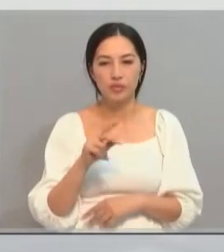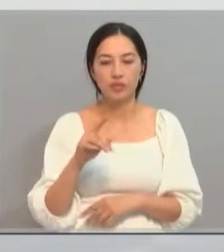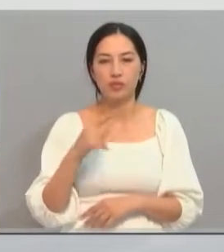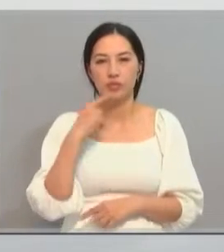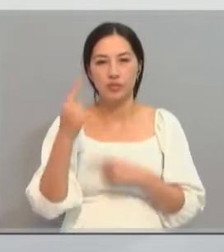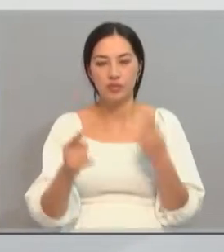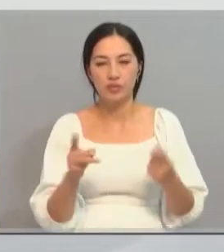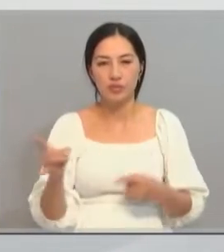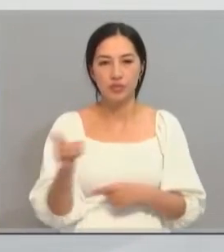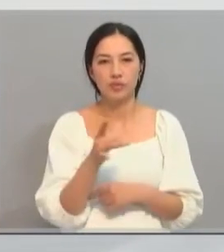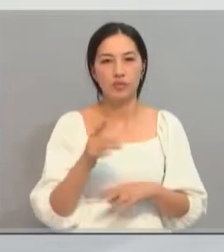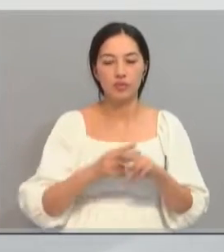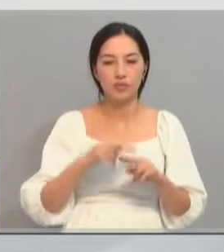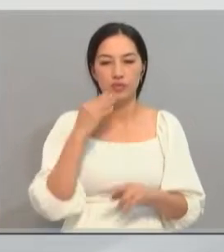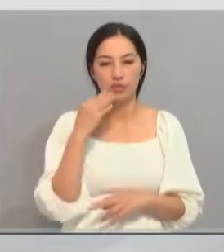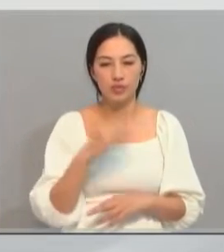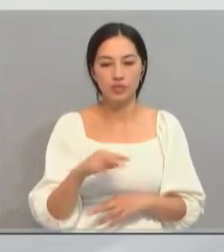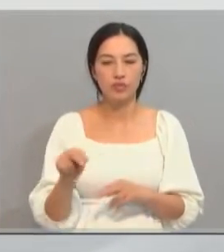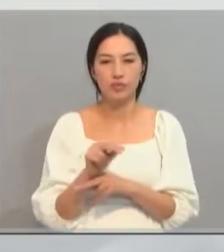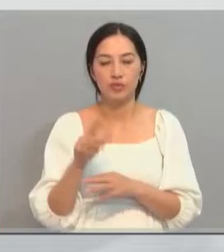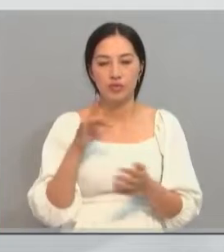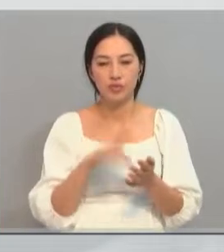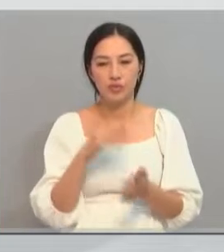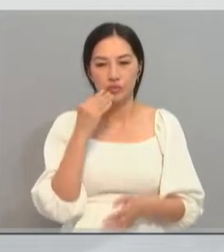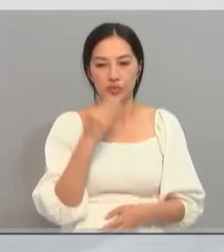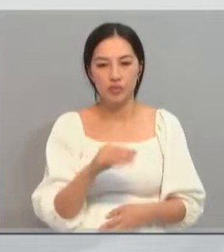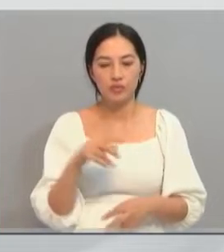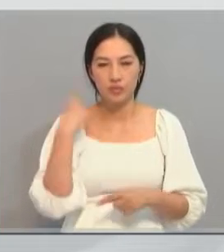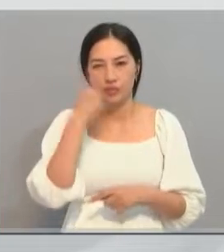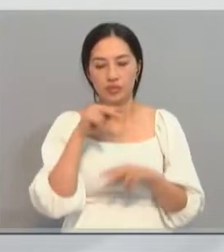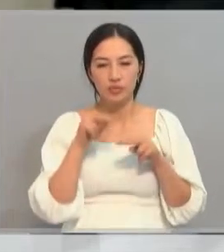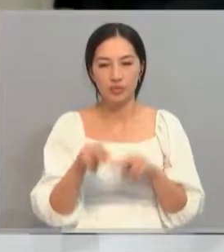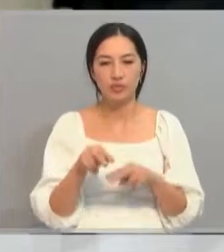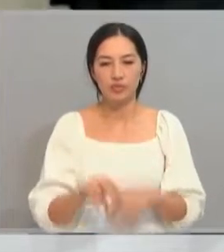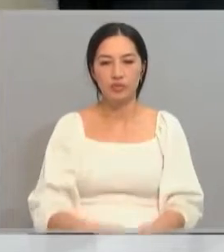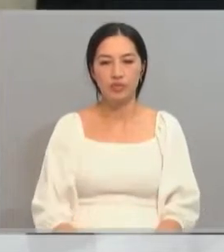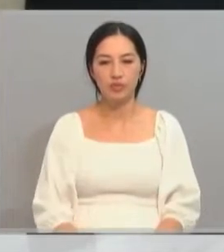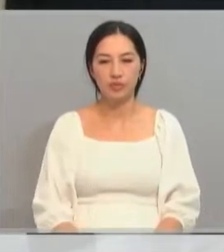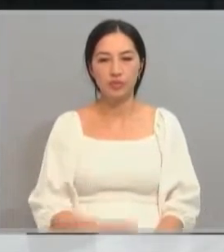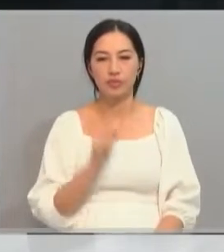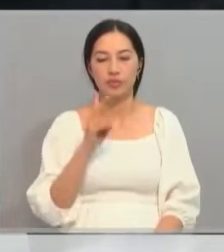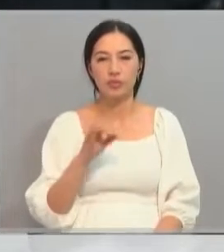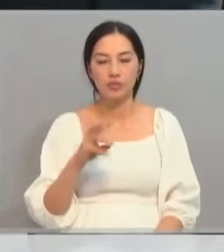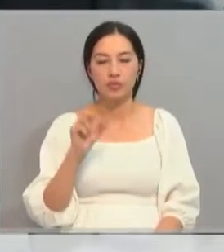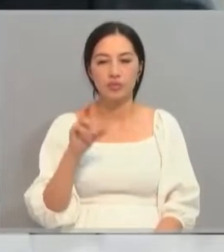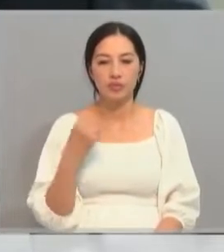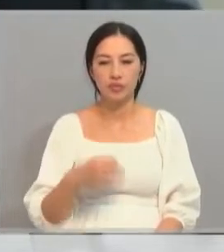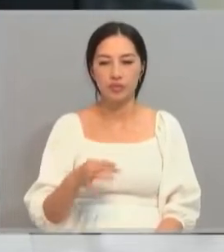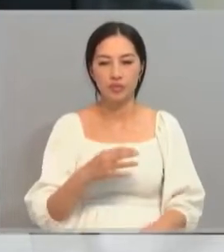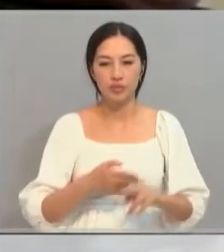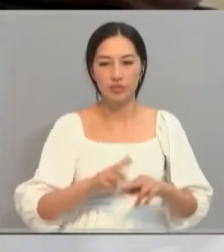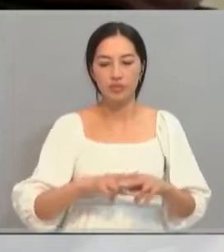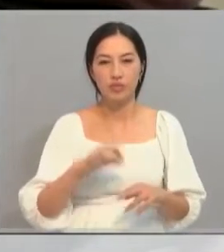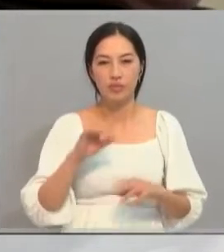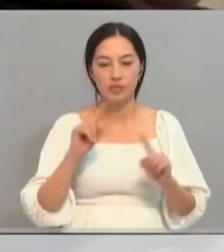отдаленных микрорайонов. Качество строительства находится в центре внимания и под моим личным контролем. Аким Абайского района Бухарбай